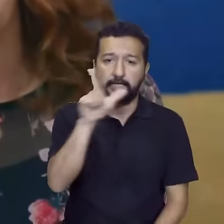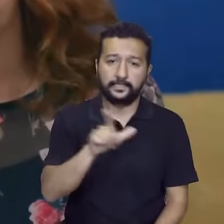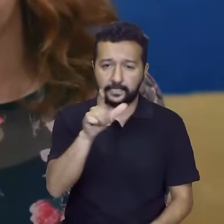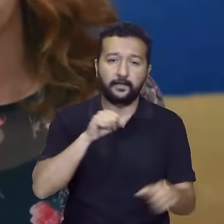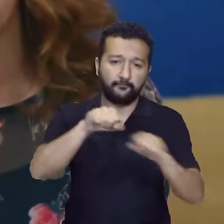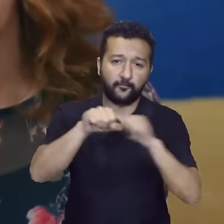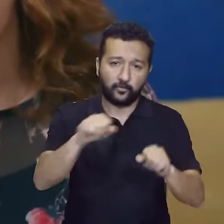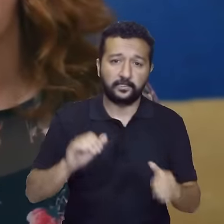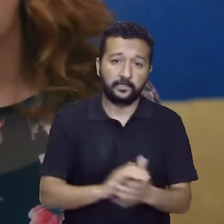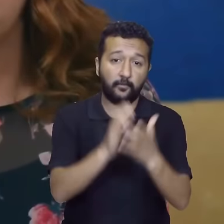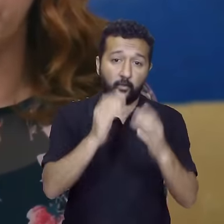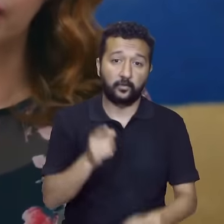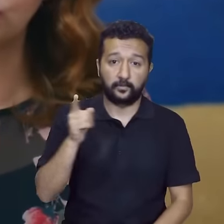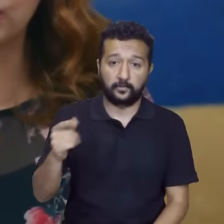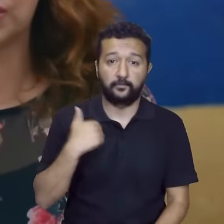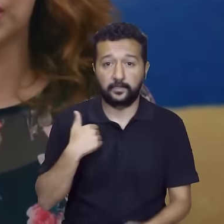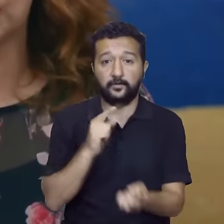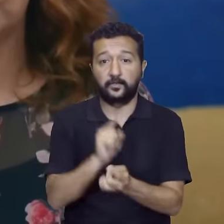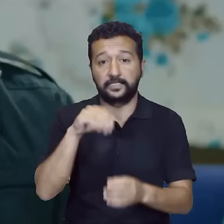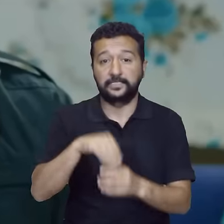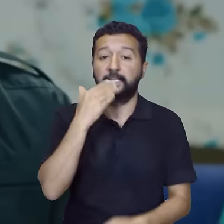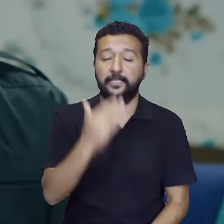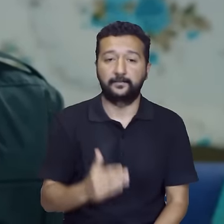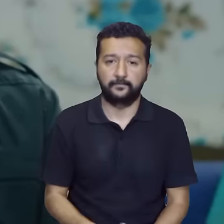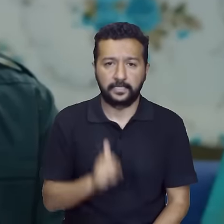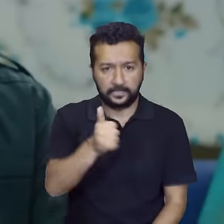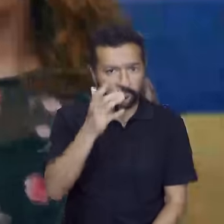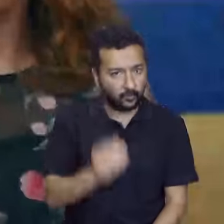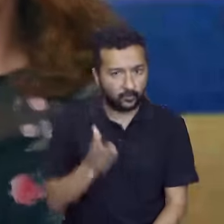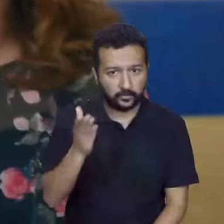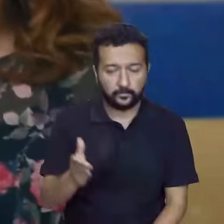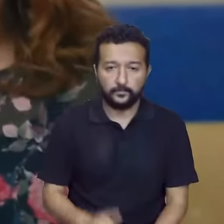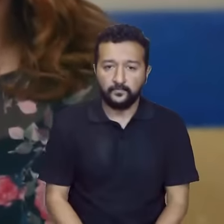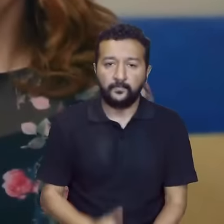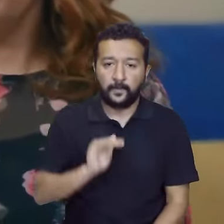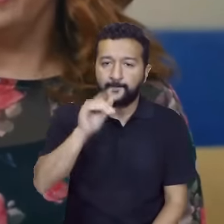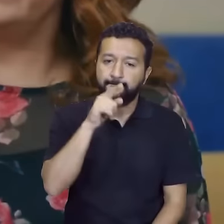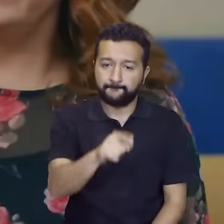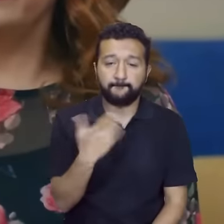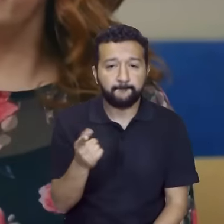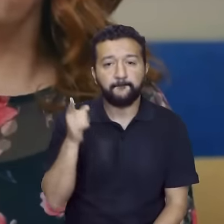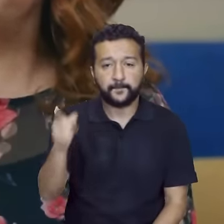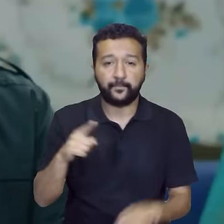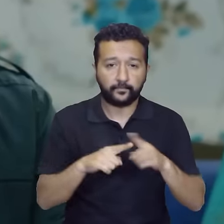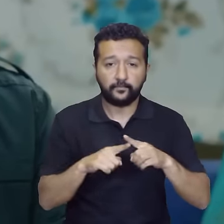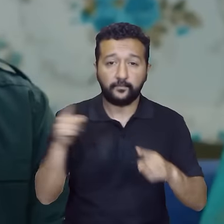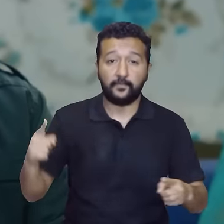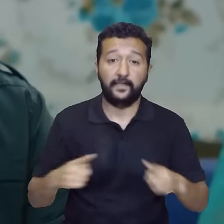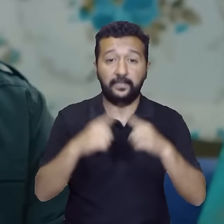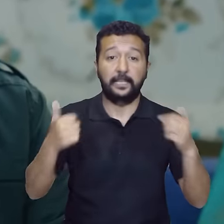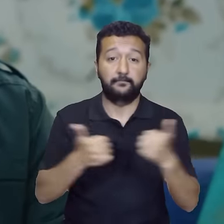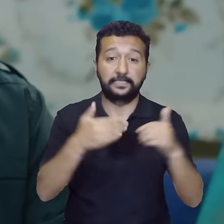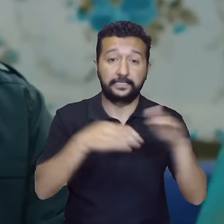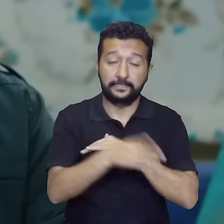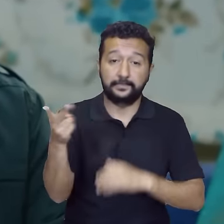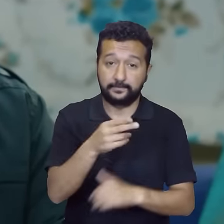arası boks şampiyonu oldu ya, ben onun için dedim. Ne zaman oldu ya? Ya hayatım, hani Tarık final maçına